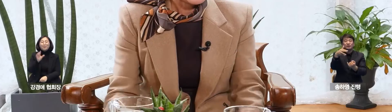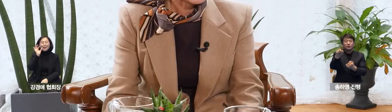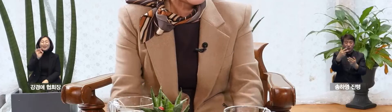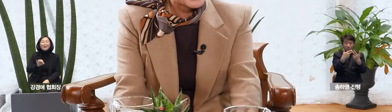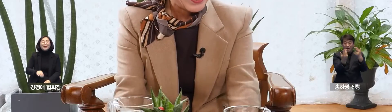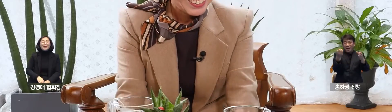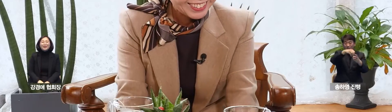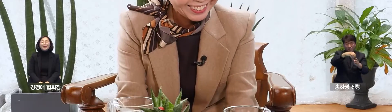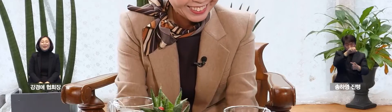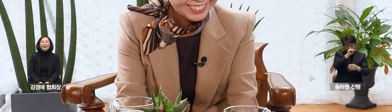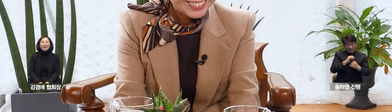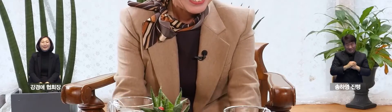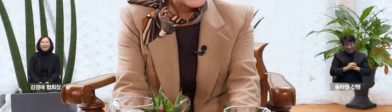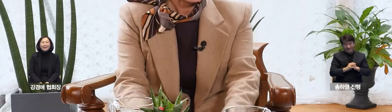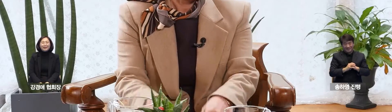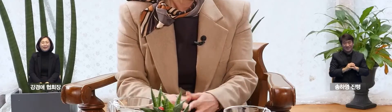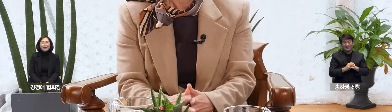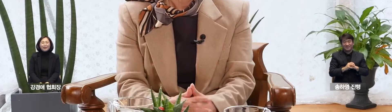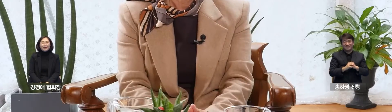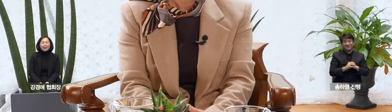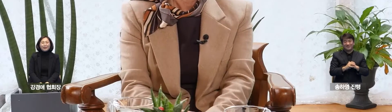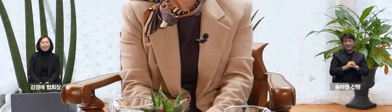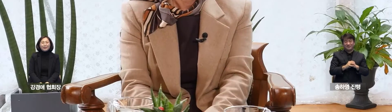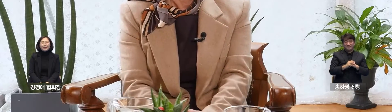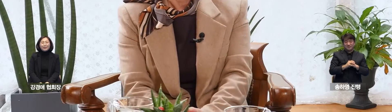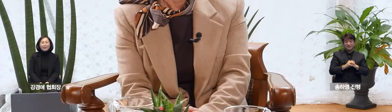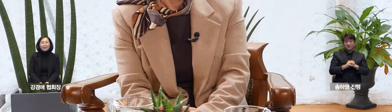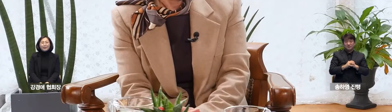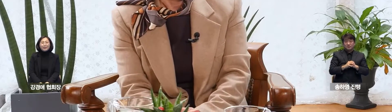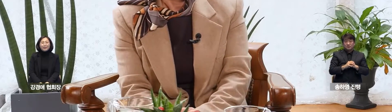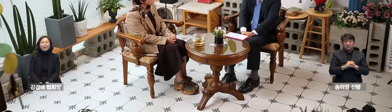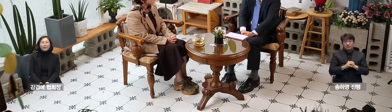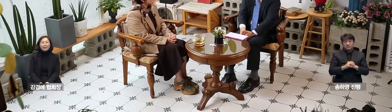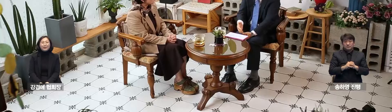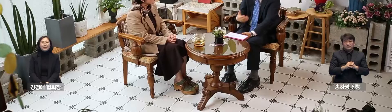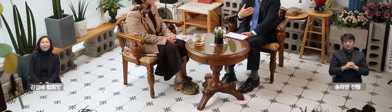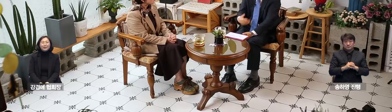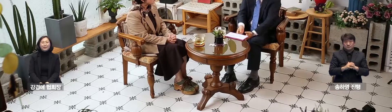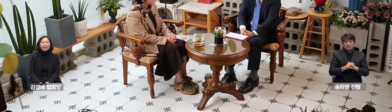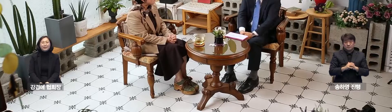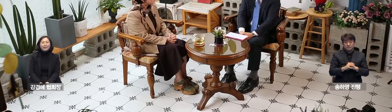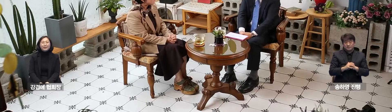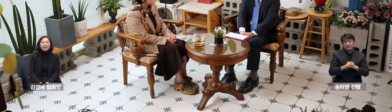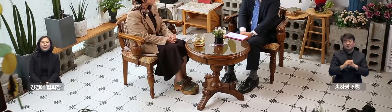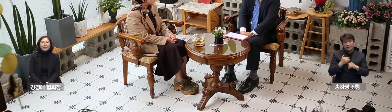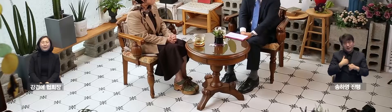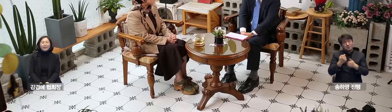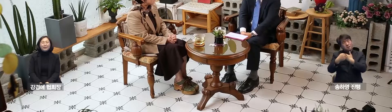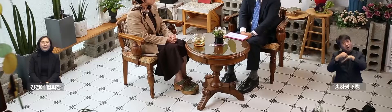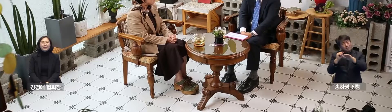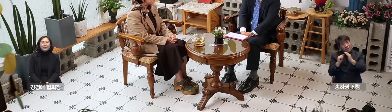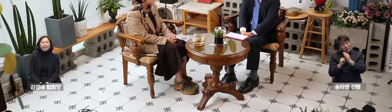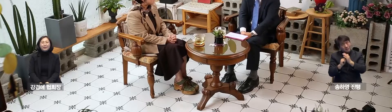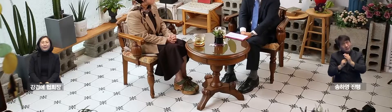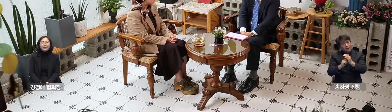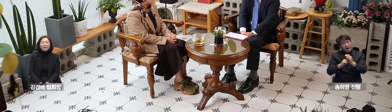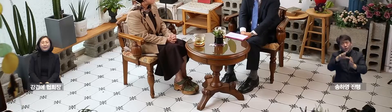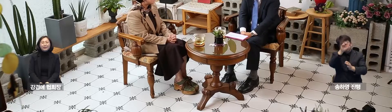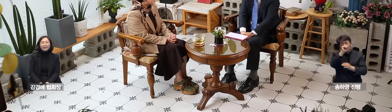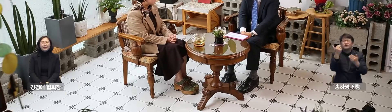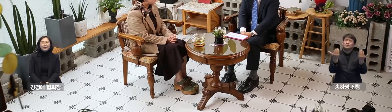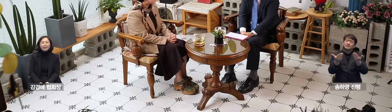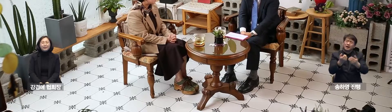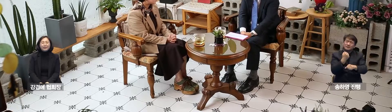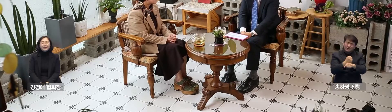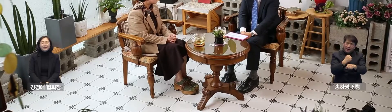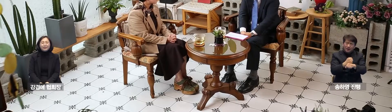그렇죠. 좋죠. 네. 그리고 제가 또 굉장히 이렇게 마음에 아, 참 훌륭한 일을 하신다